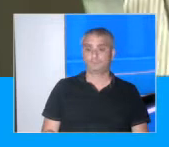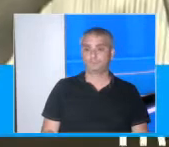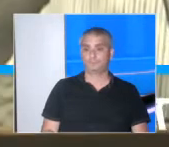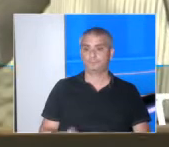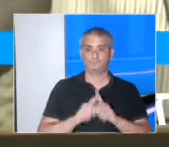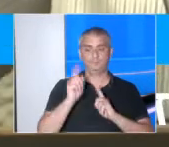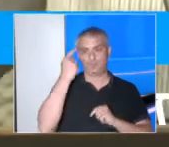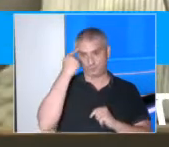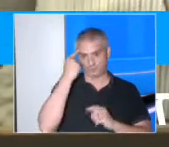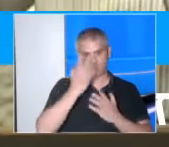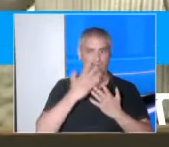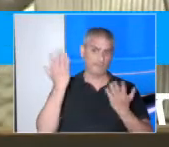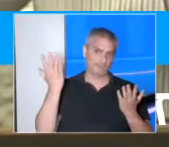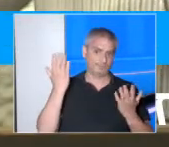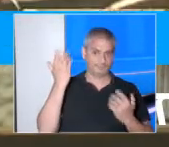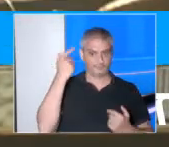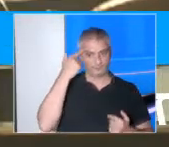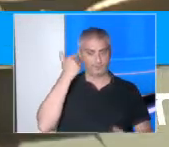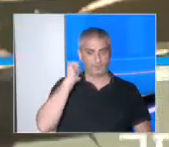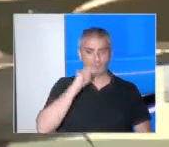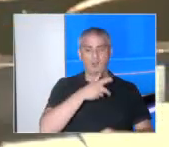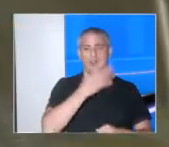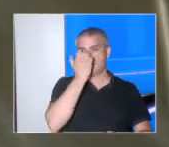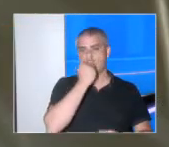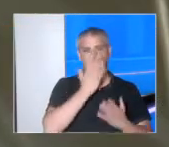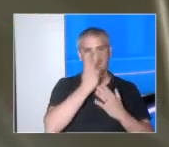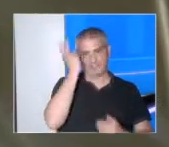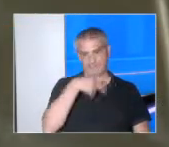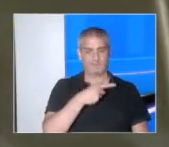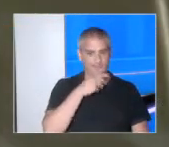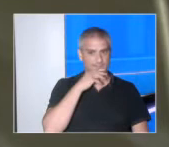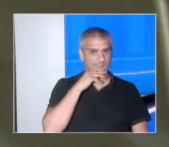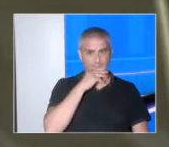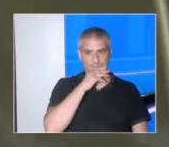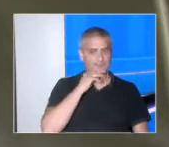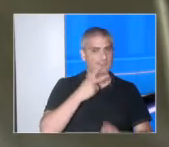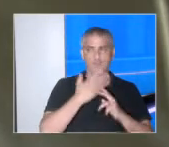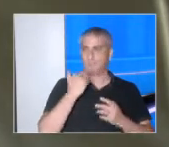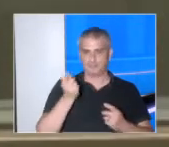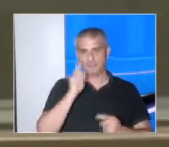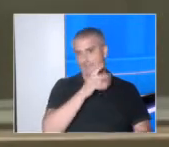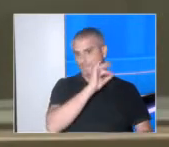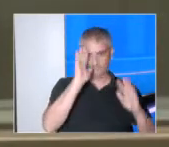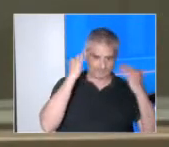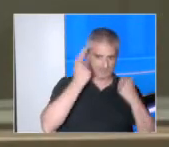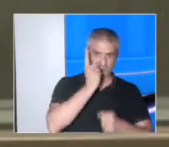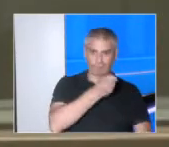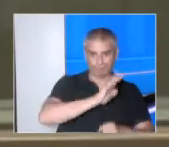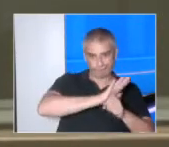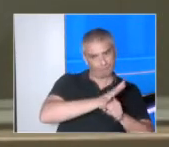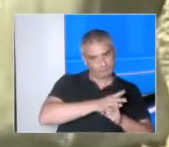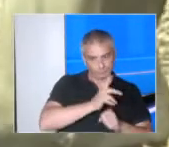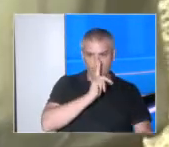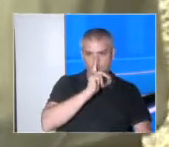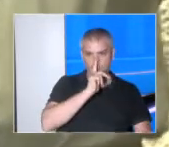נכון, העריכו כבר אתמול שחמאס הפנים את המסר, לא רק מהצד הישראלי אלא מהצד המצרי.